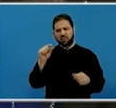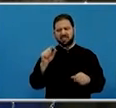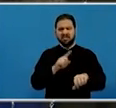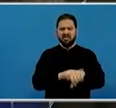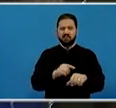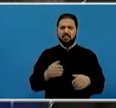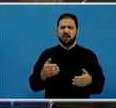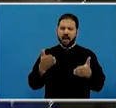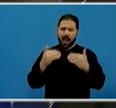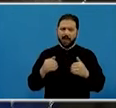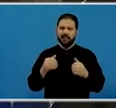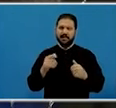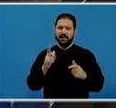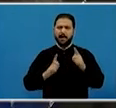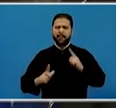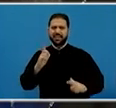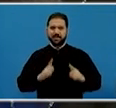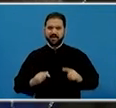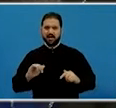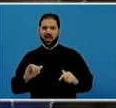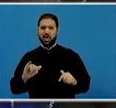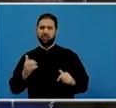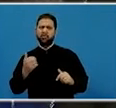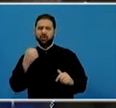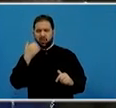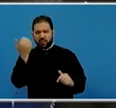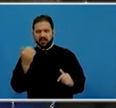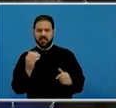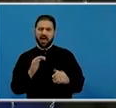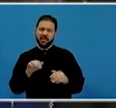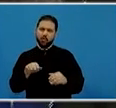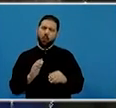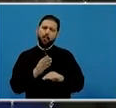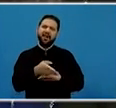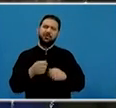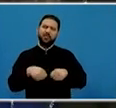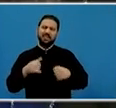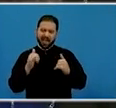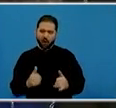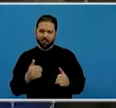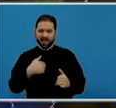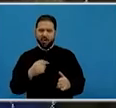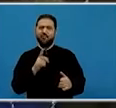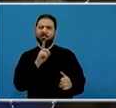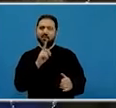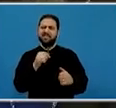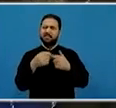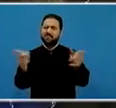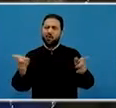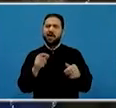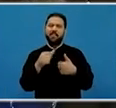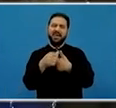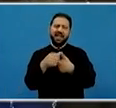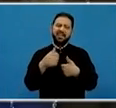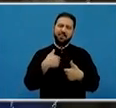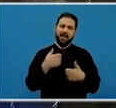pătimirile sale, și mai ales după ce au trecut prin toate și a învățat foarte multe, a spus, de acum eu vă numesc pe voi prietenii mei, pentru că